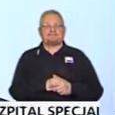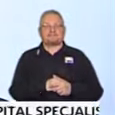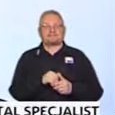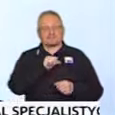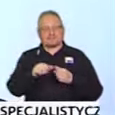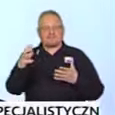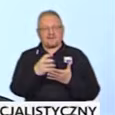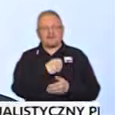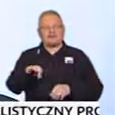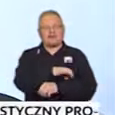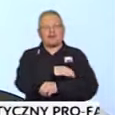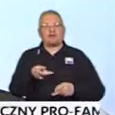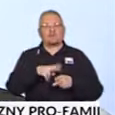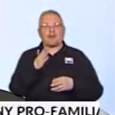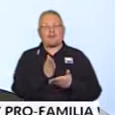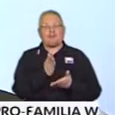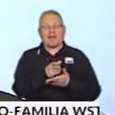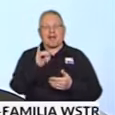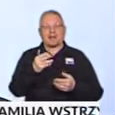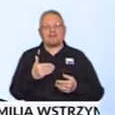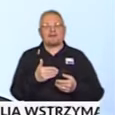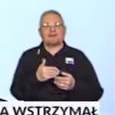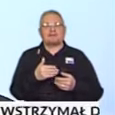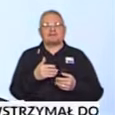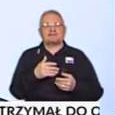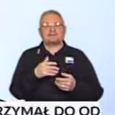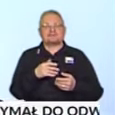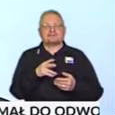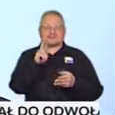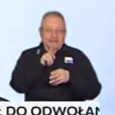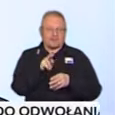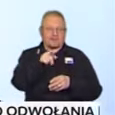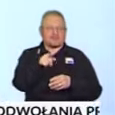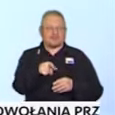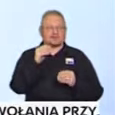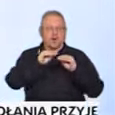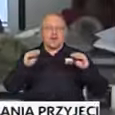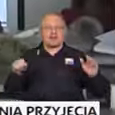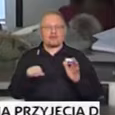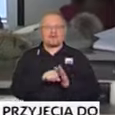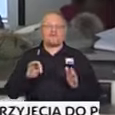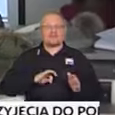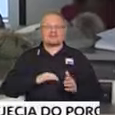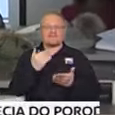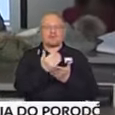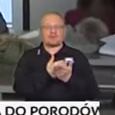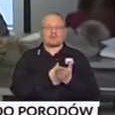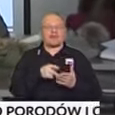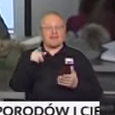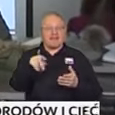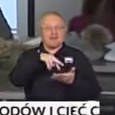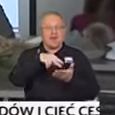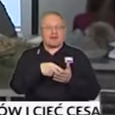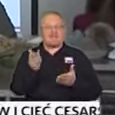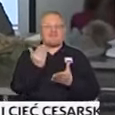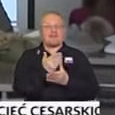tam wykorzystana technologia, która pomaga im łatwiej zaadoptować te szkolenia do własnych warunków. Takie projekty